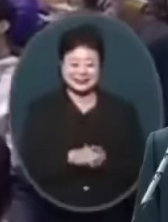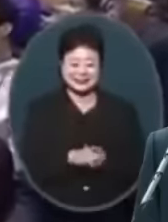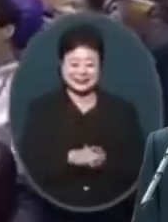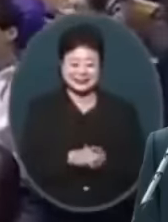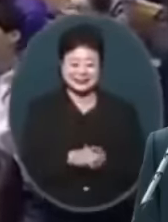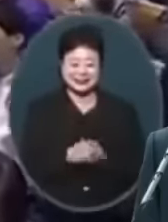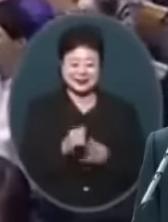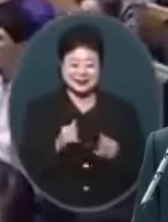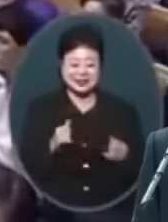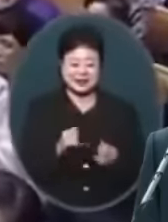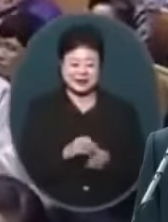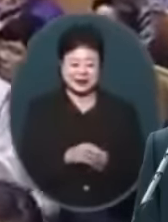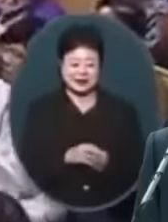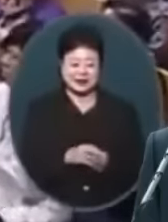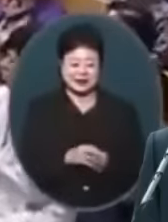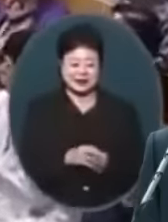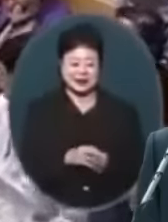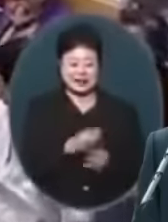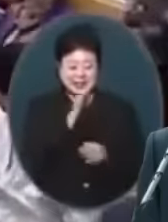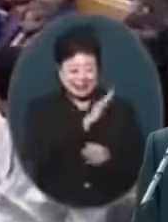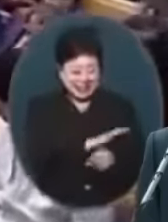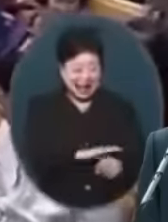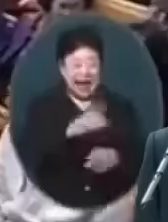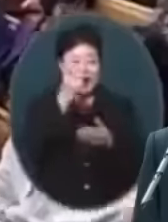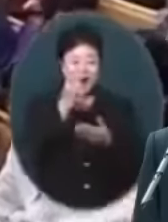옆에 분들에게 잘 오셨습니다.